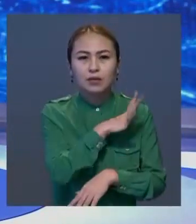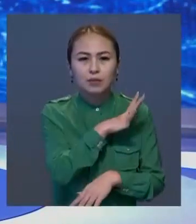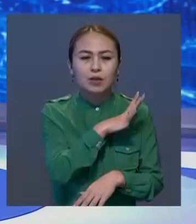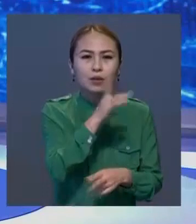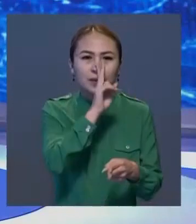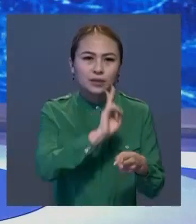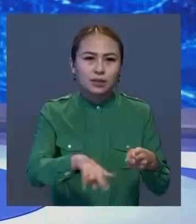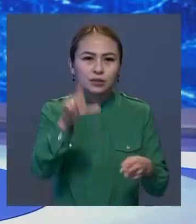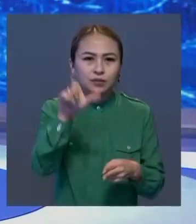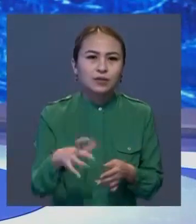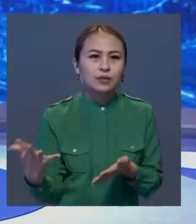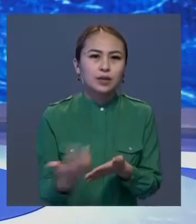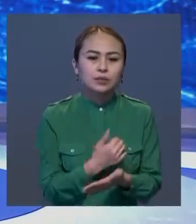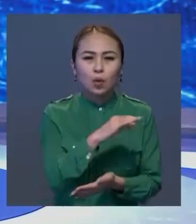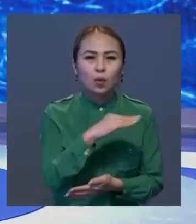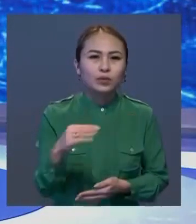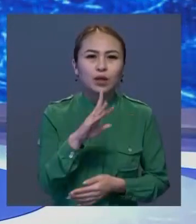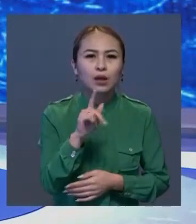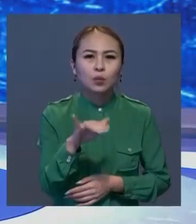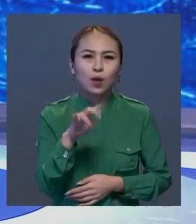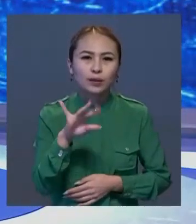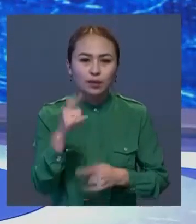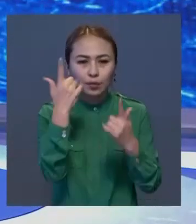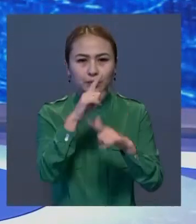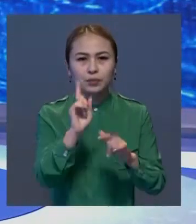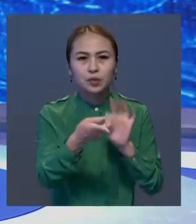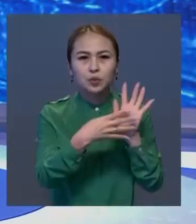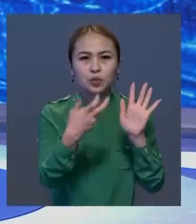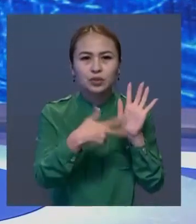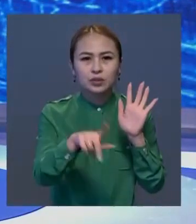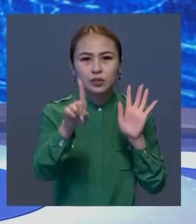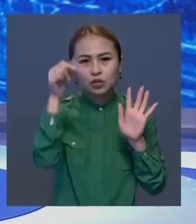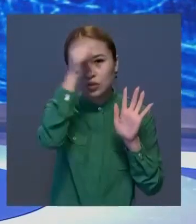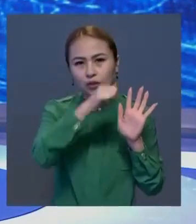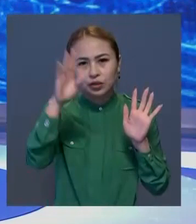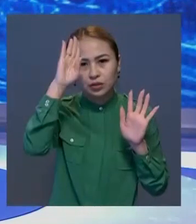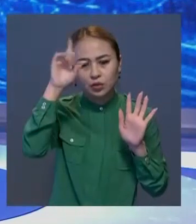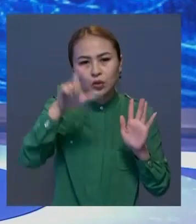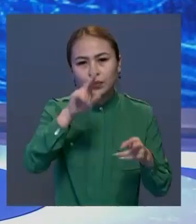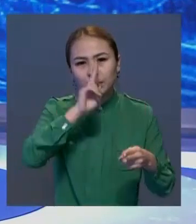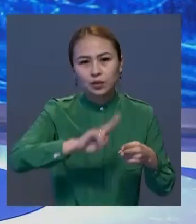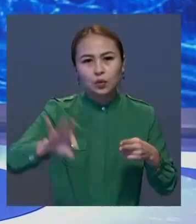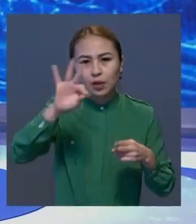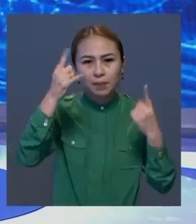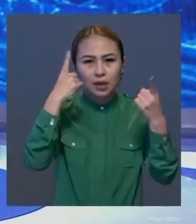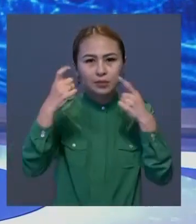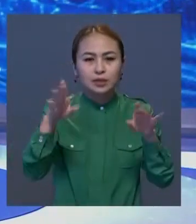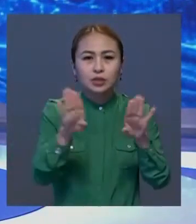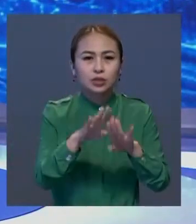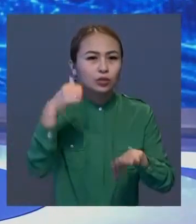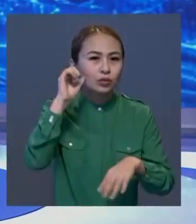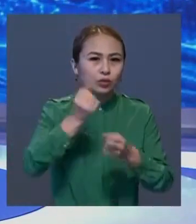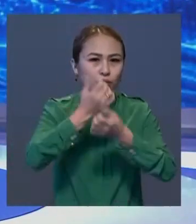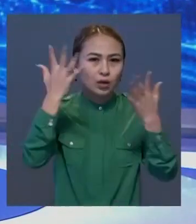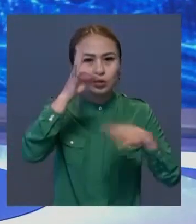туралы төтенше жағдайлар министрлігінің ресми өкілі Талғат Уали хабарлады. 1981 жылы жігіттің жоғалып кеткені туралы мәлімет